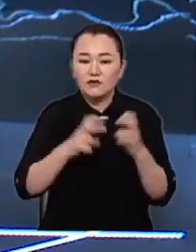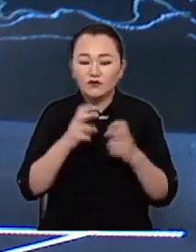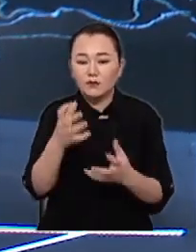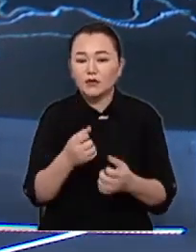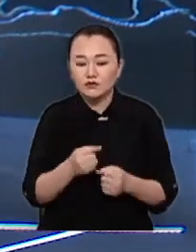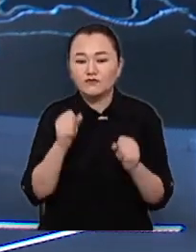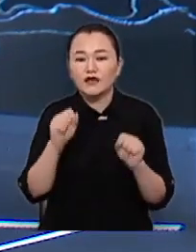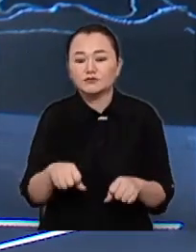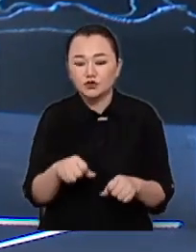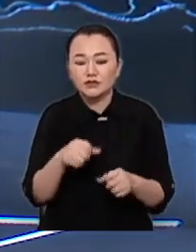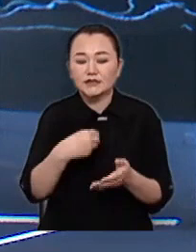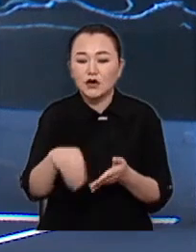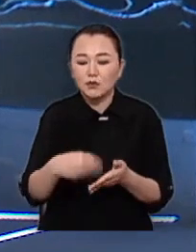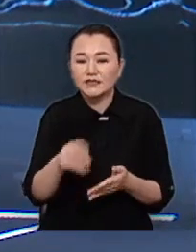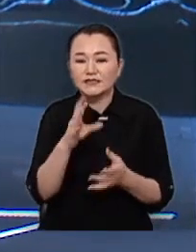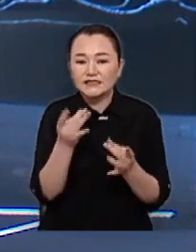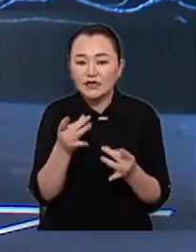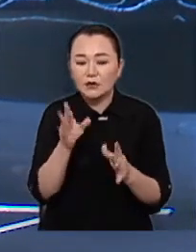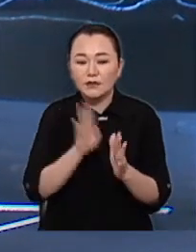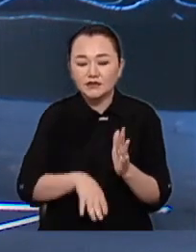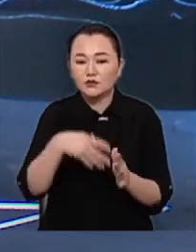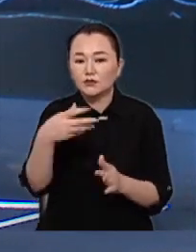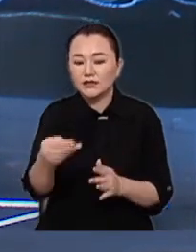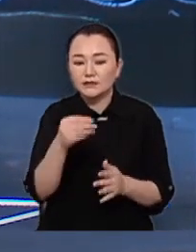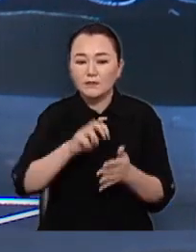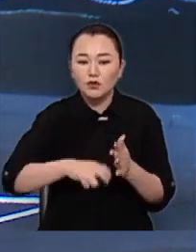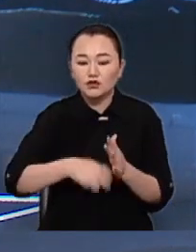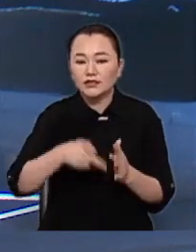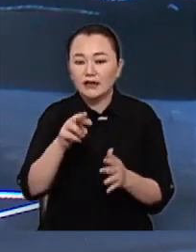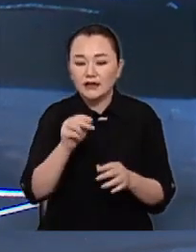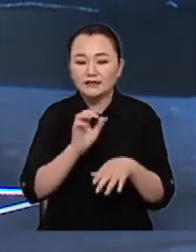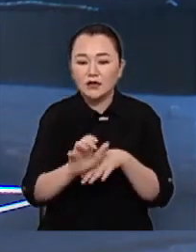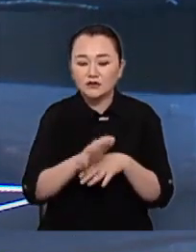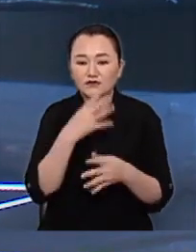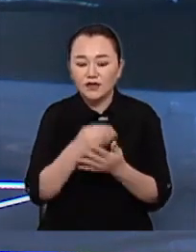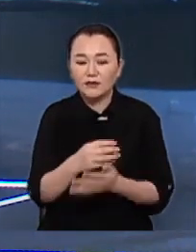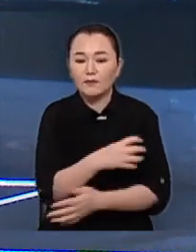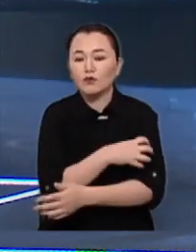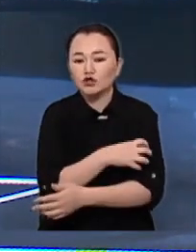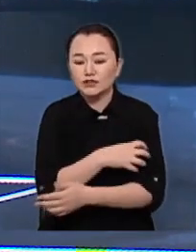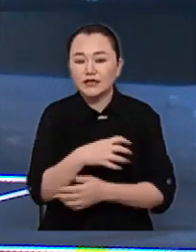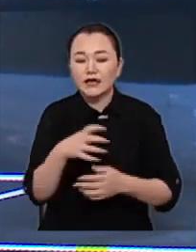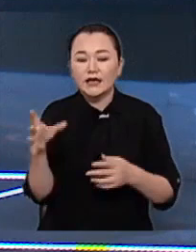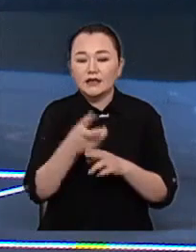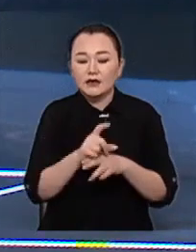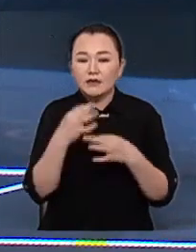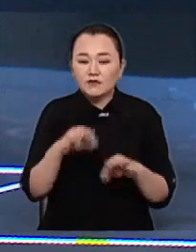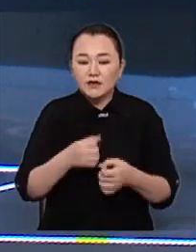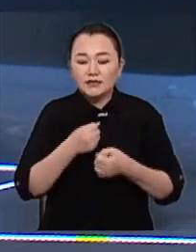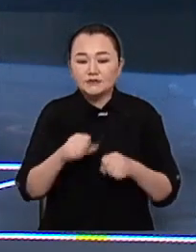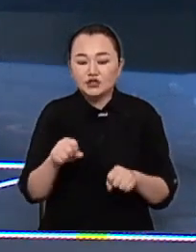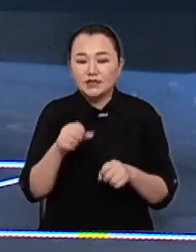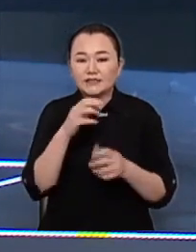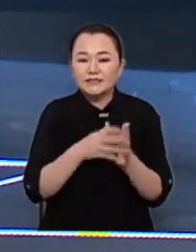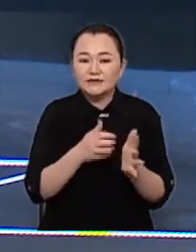получат возможность закупить сырье без уплаты пошлин для загрузки своих мощностей. И это позволит избежать